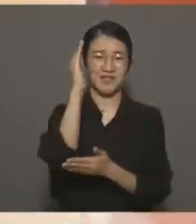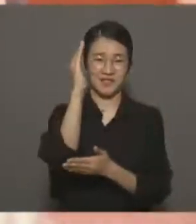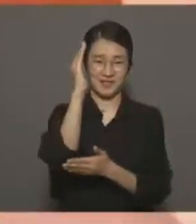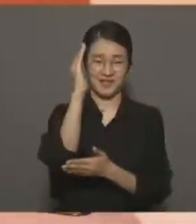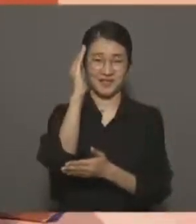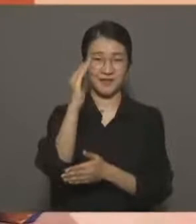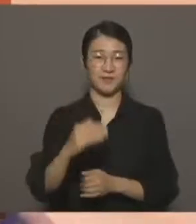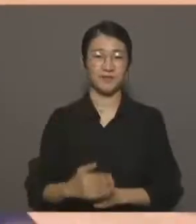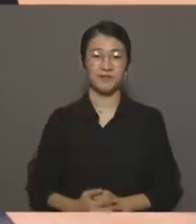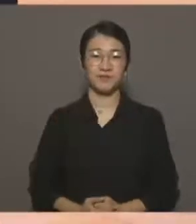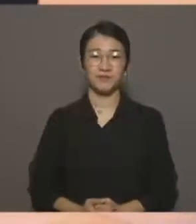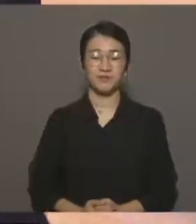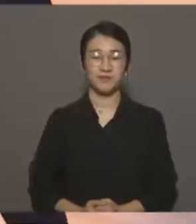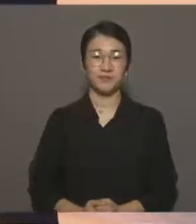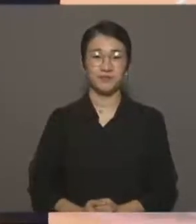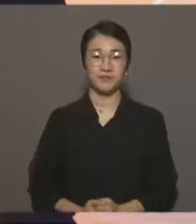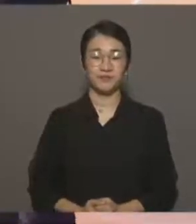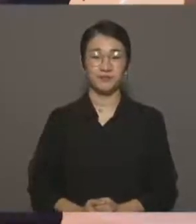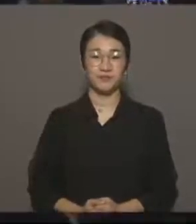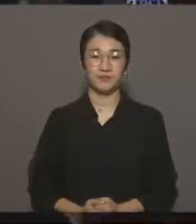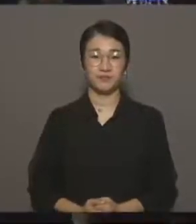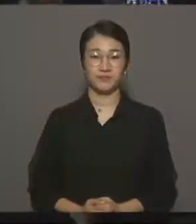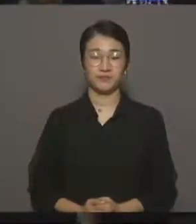박수 부탁드립니다.